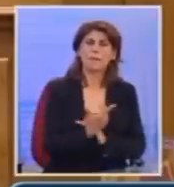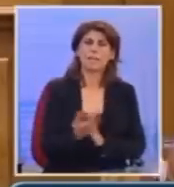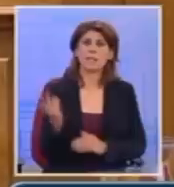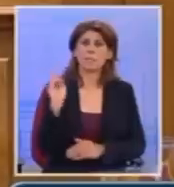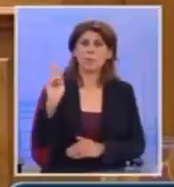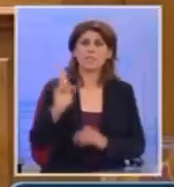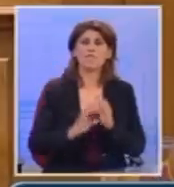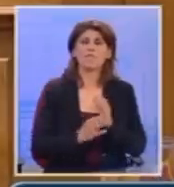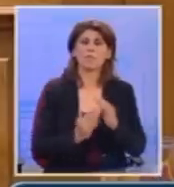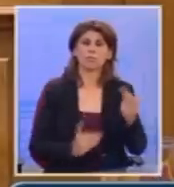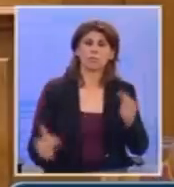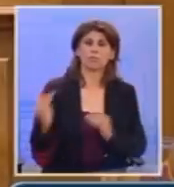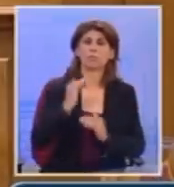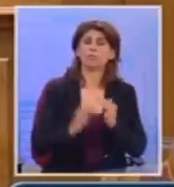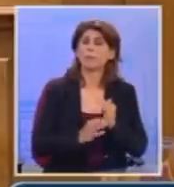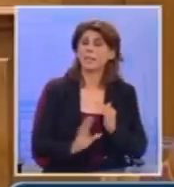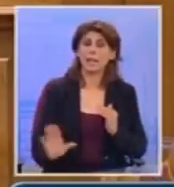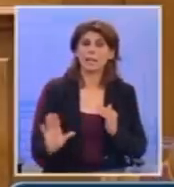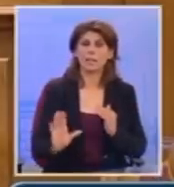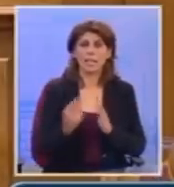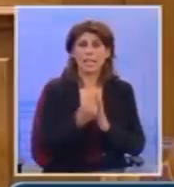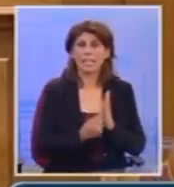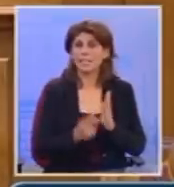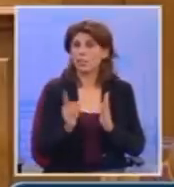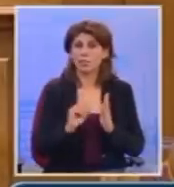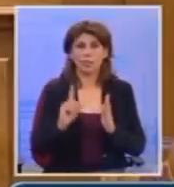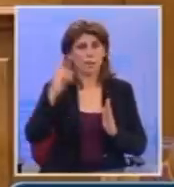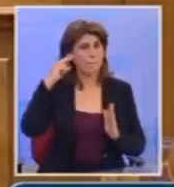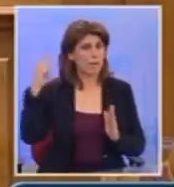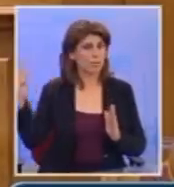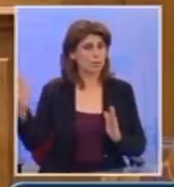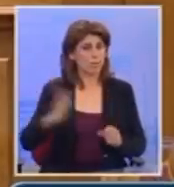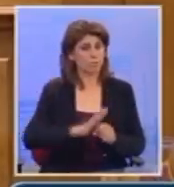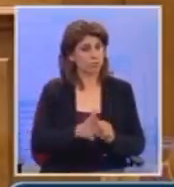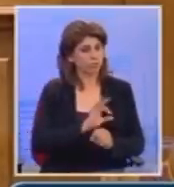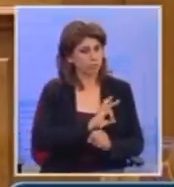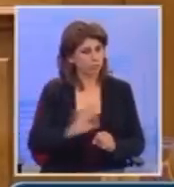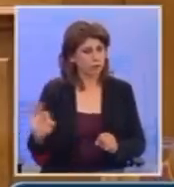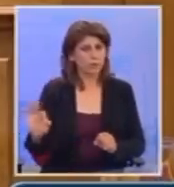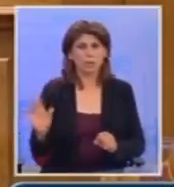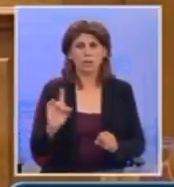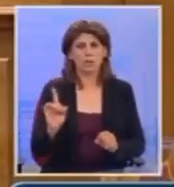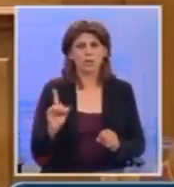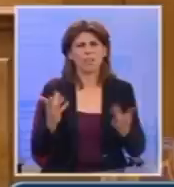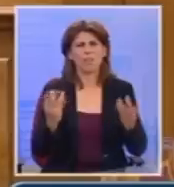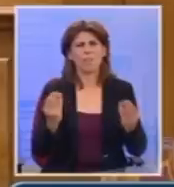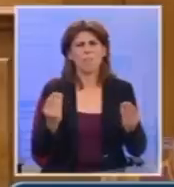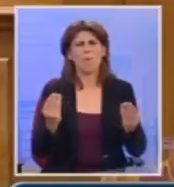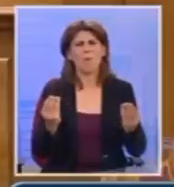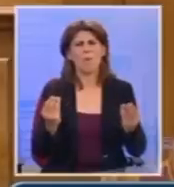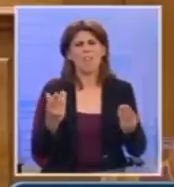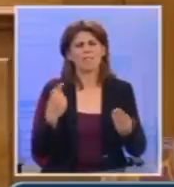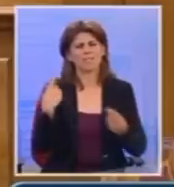μια συνέντευξη, όπου κριτήριο δεν είναι πάντοτε η ακαδημαϊκή τους σκληρότητα. Είναι πάμπολες οι